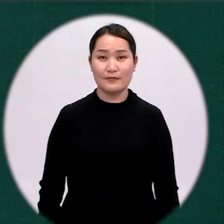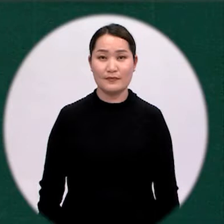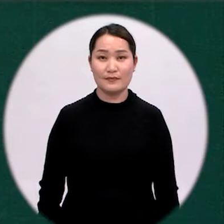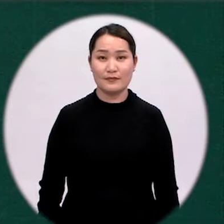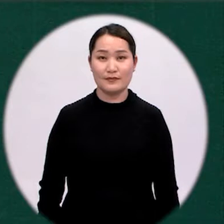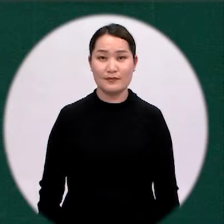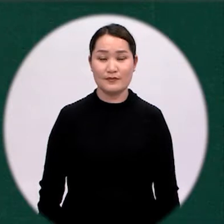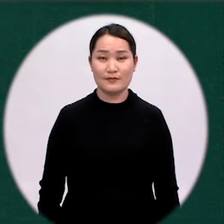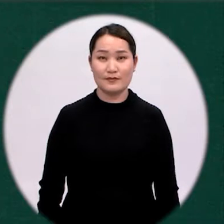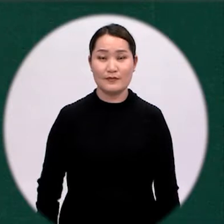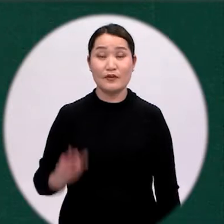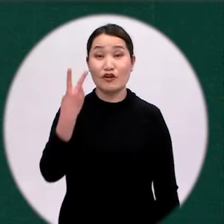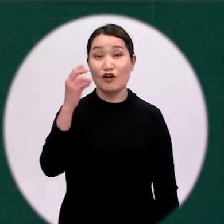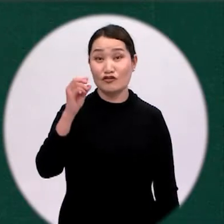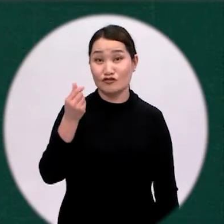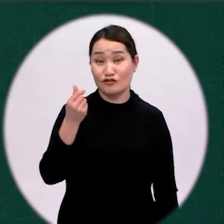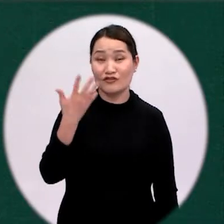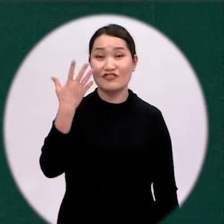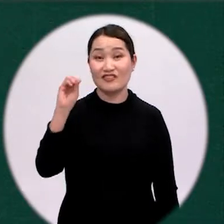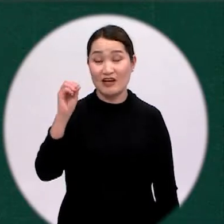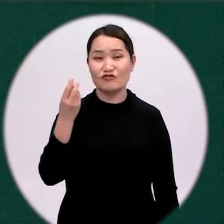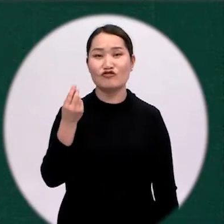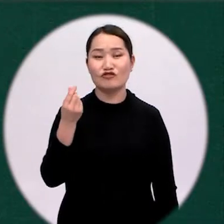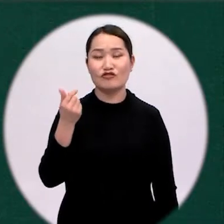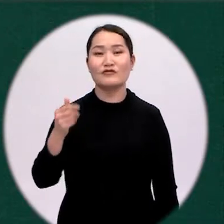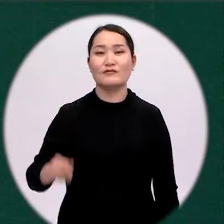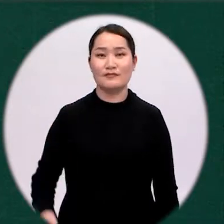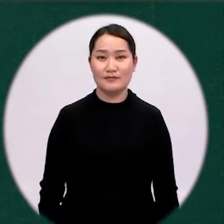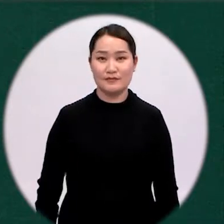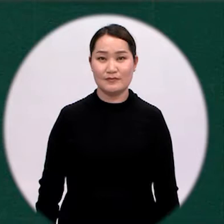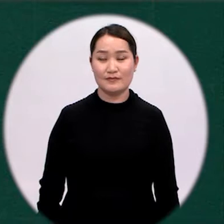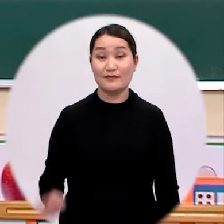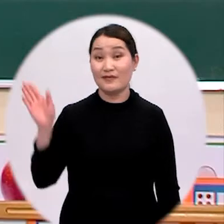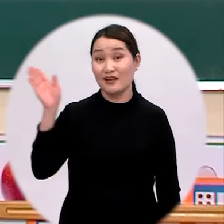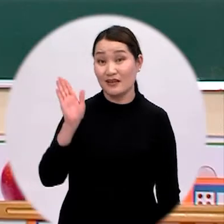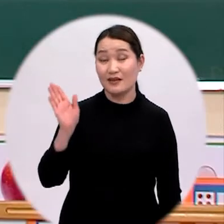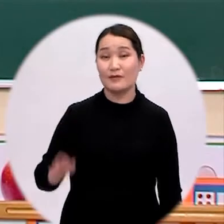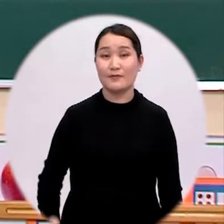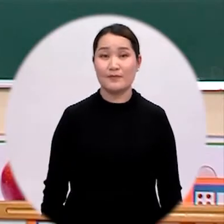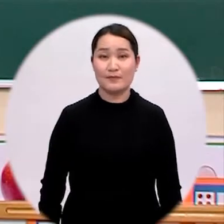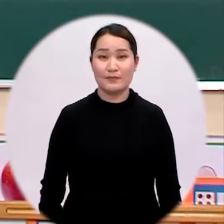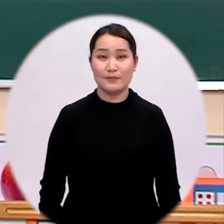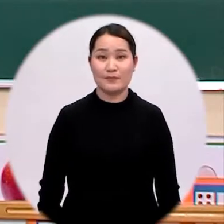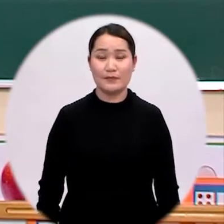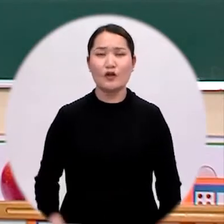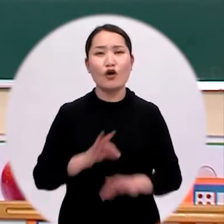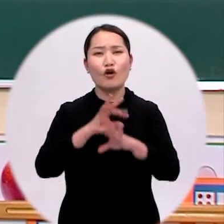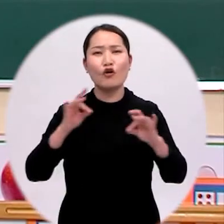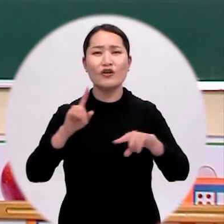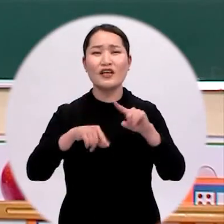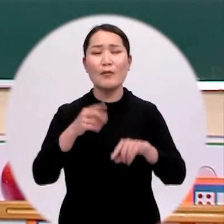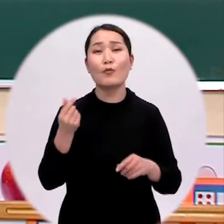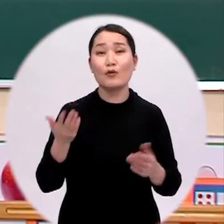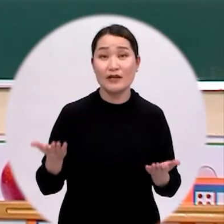зүйлийг 50 төгрөний үнэтэй зүйлсийг бид нар худалдаж авч болох юм байна. Өөр ямар мөнгөн дэвсгэртүүд байдгийн